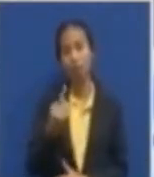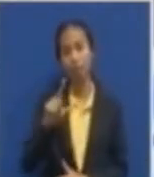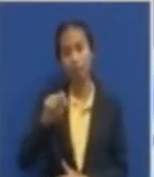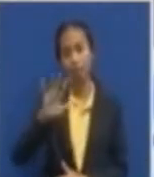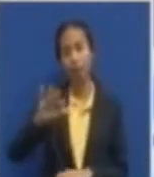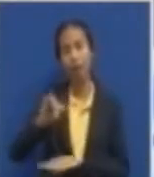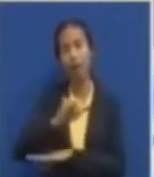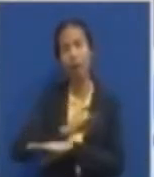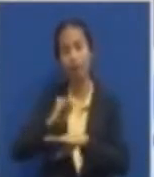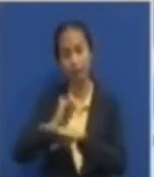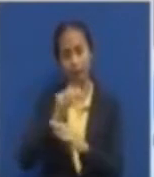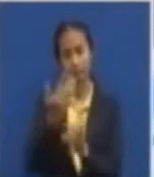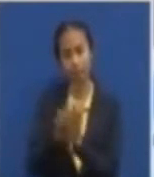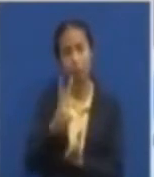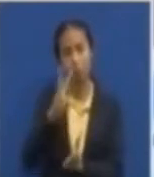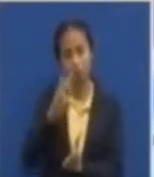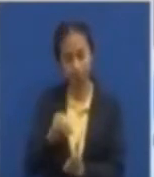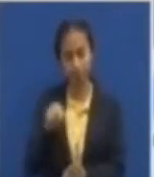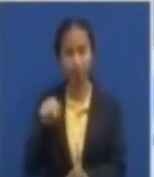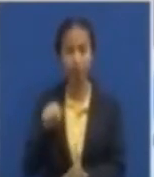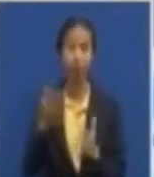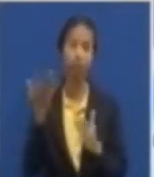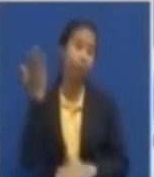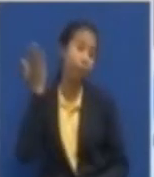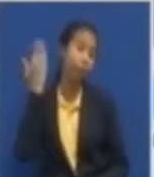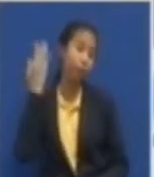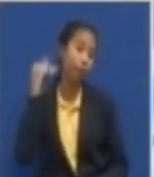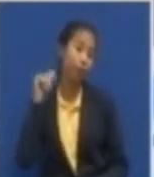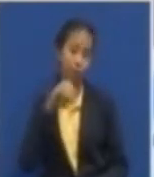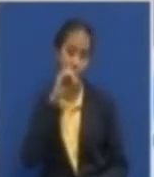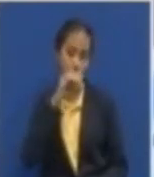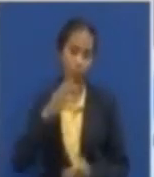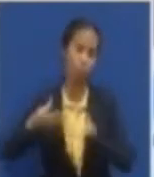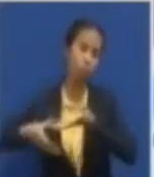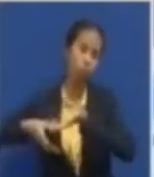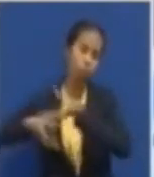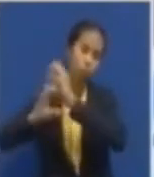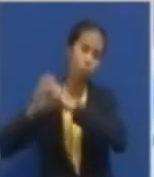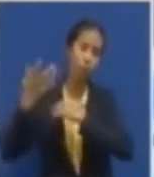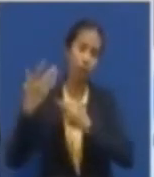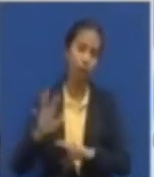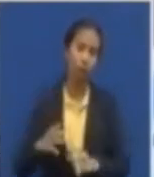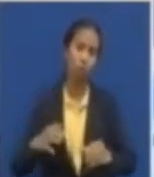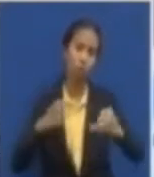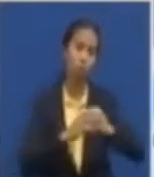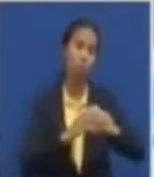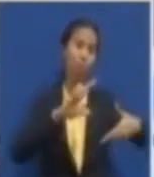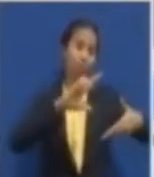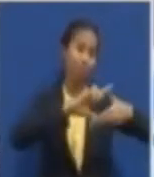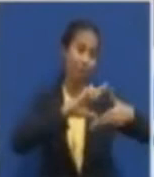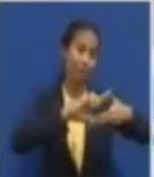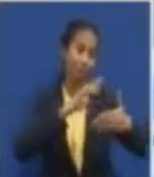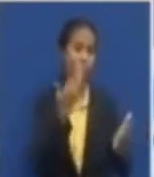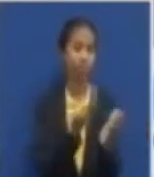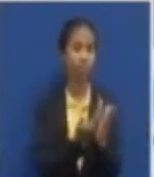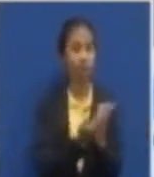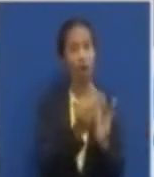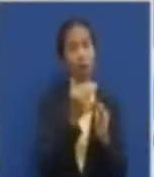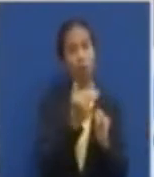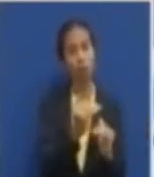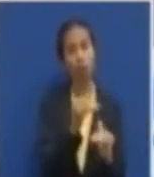ทนะเมื่อสักครู่ท่านชุมพลจุนใสได้บอกทบทวนแล้วนะครับพรรคพลังประชารัฐกำหนดไว้